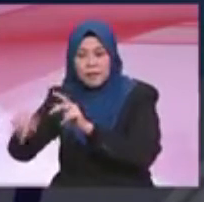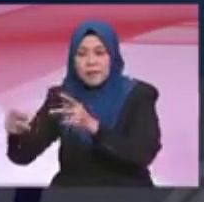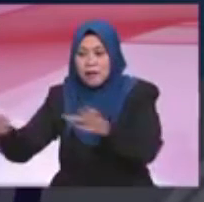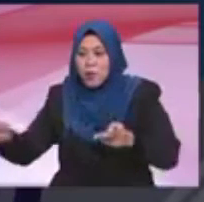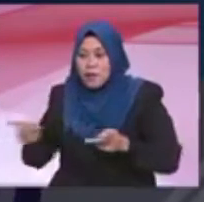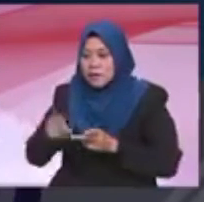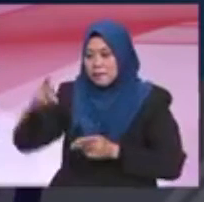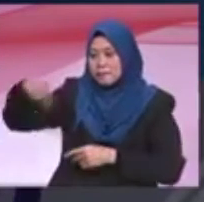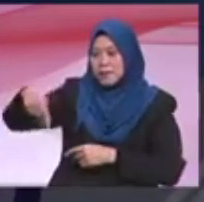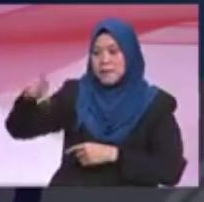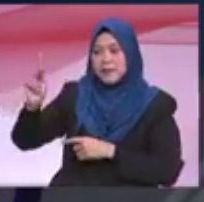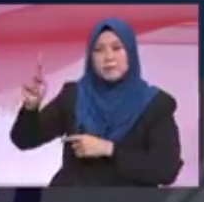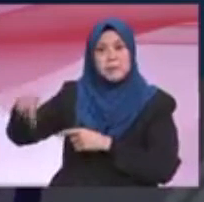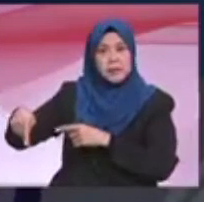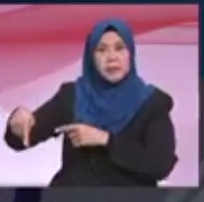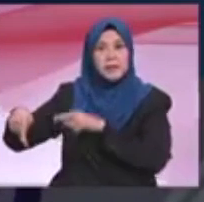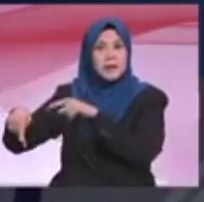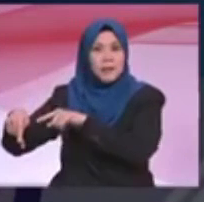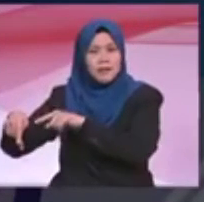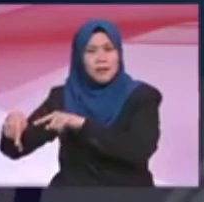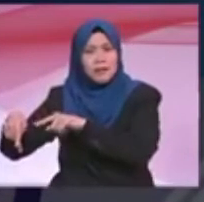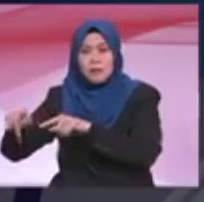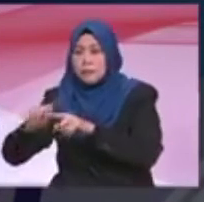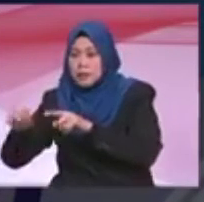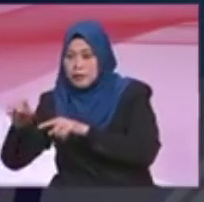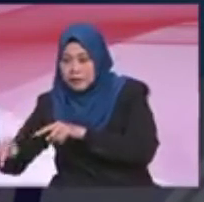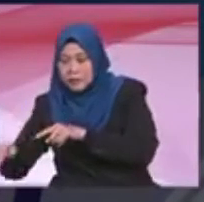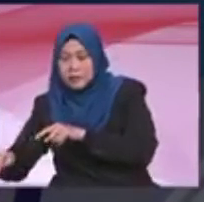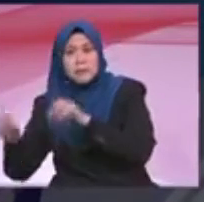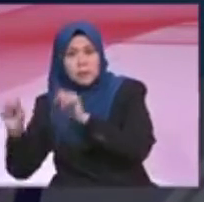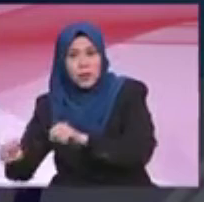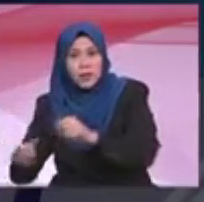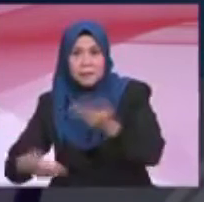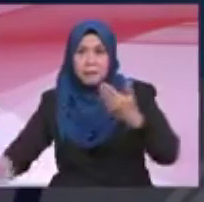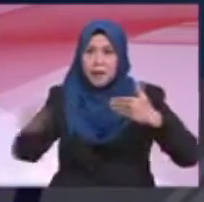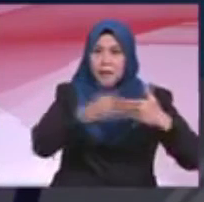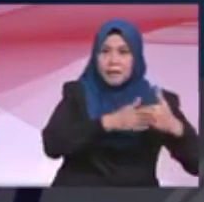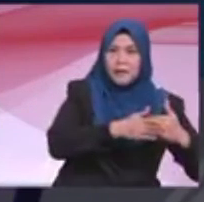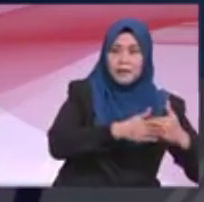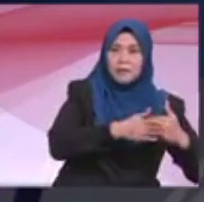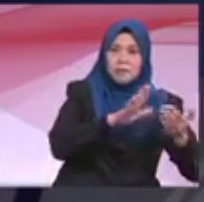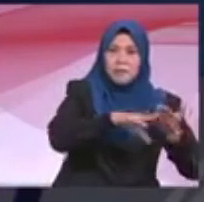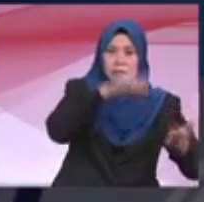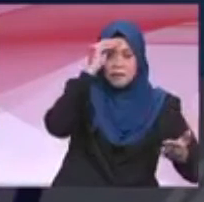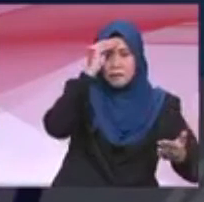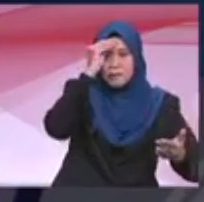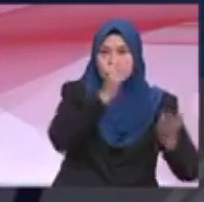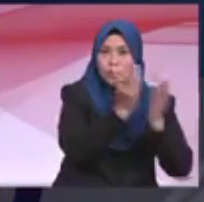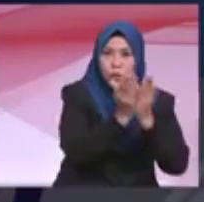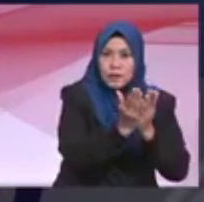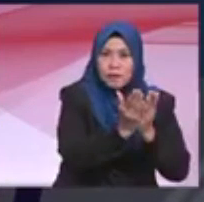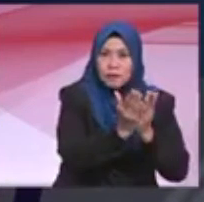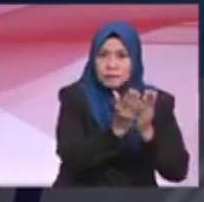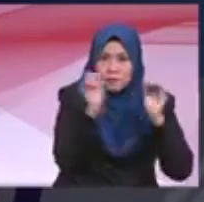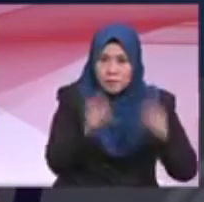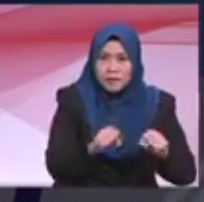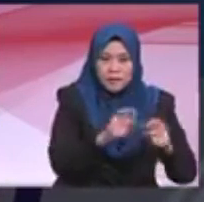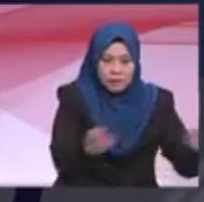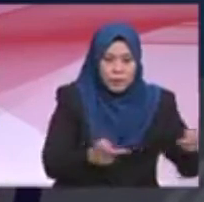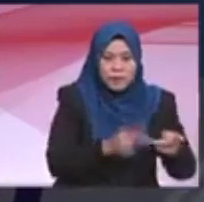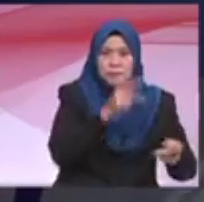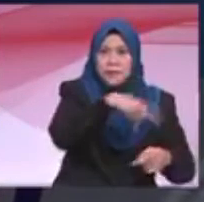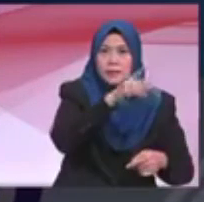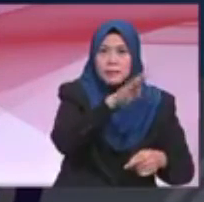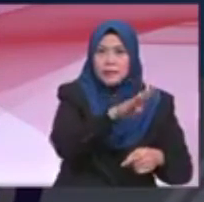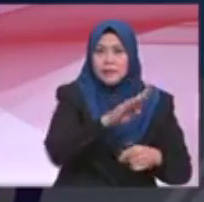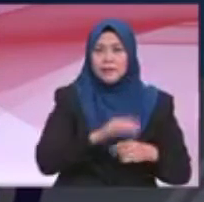MCO. Okay. So lepas tu dia boleh balik ke kawasan RMCO atau CMCO untuk ke sekolah. Sekolah dia